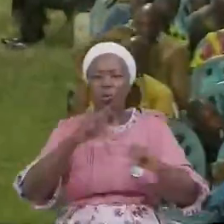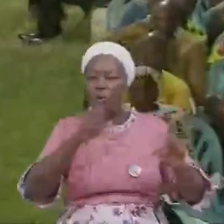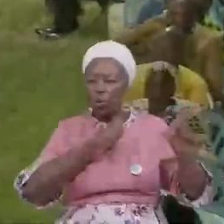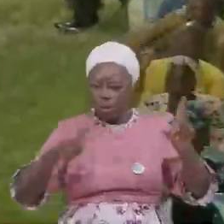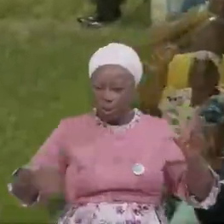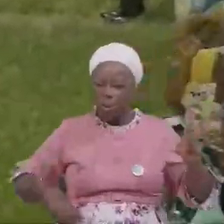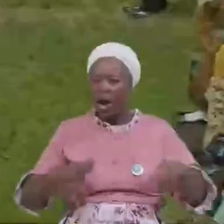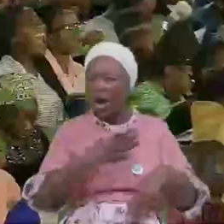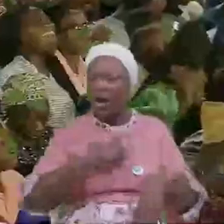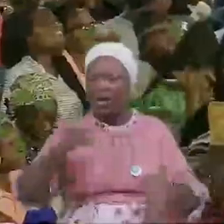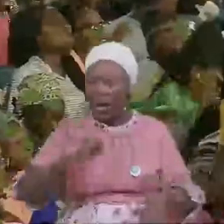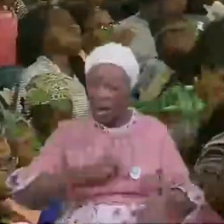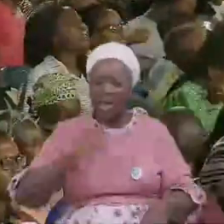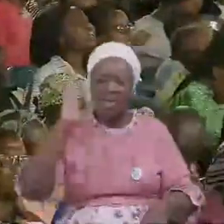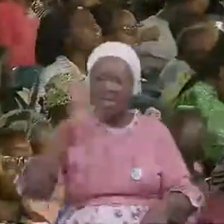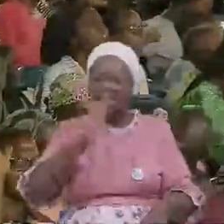Et je serai guéri.